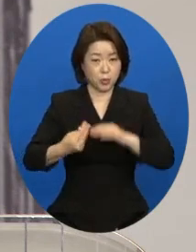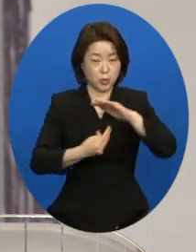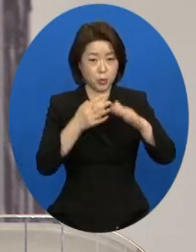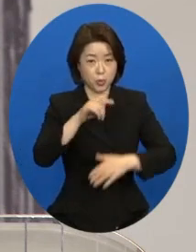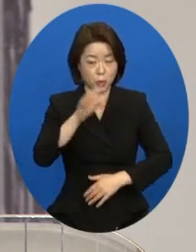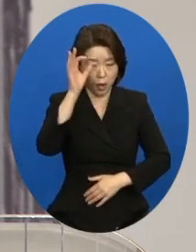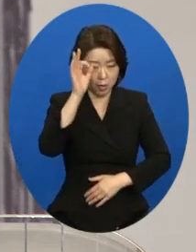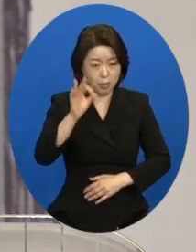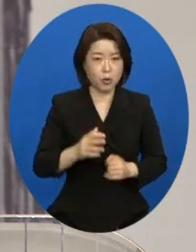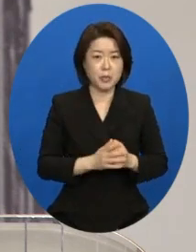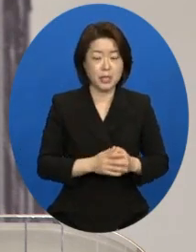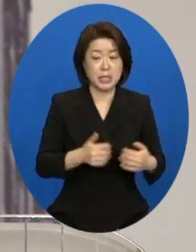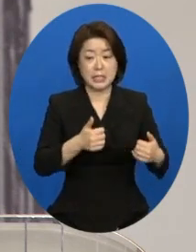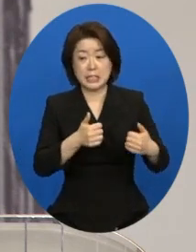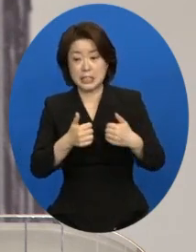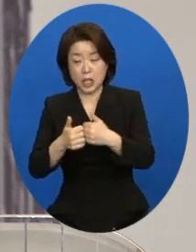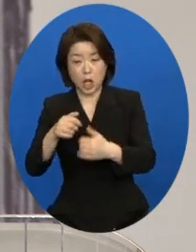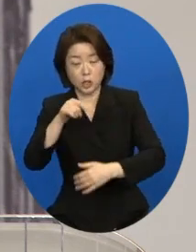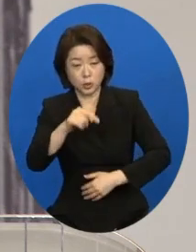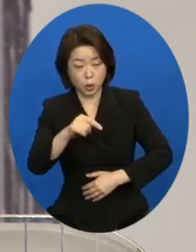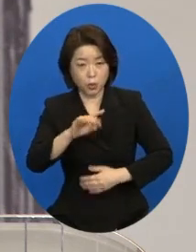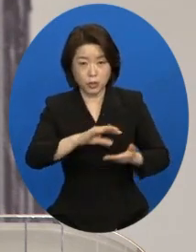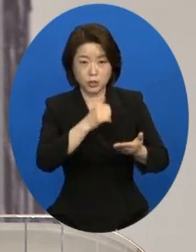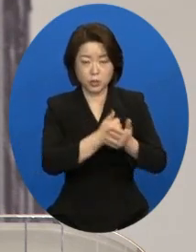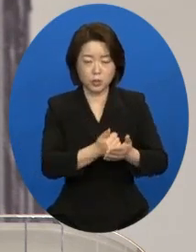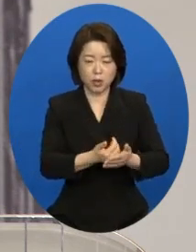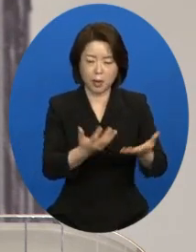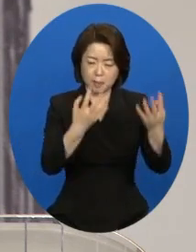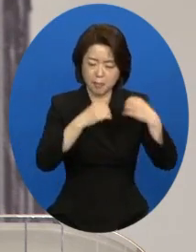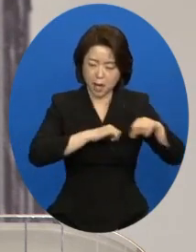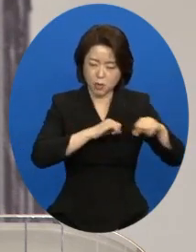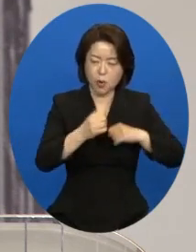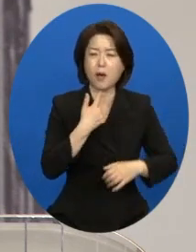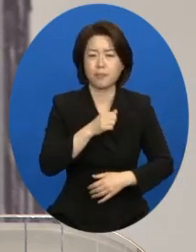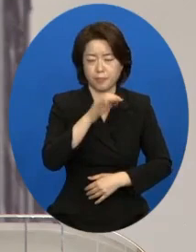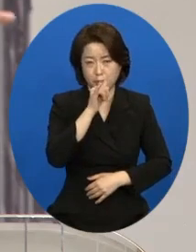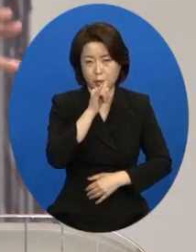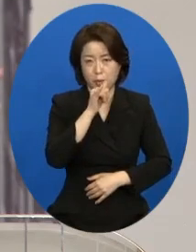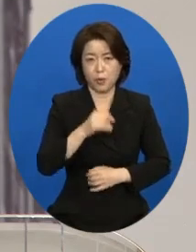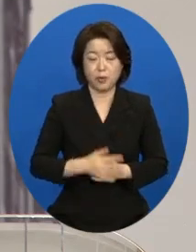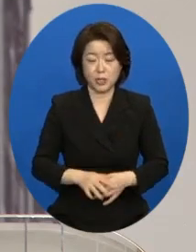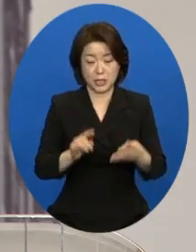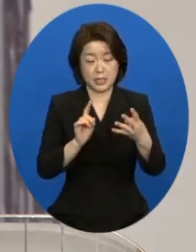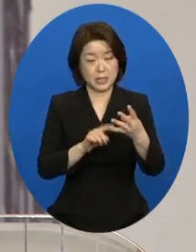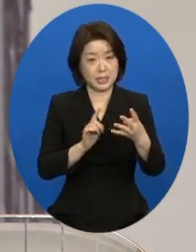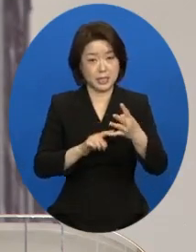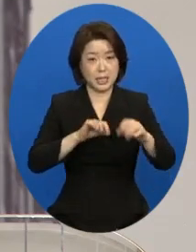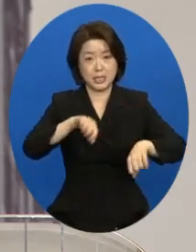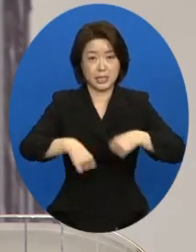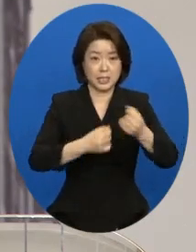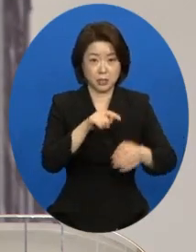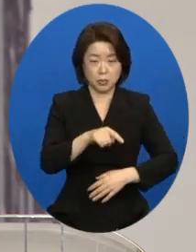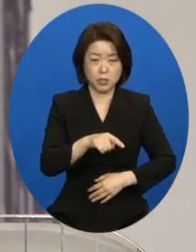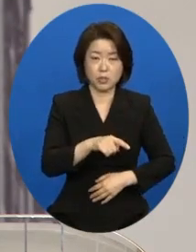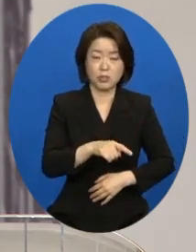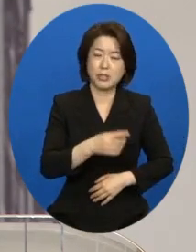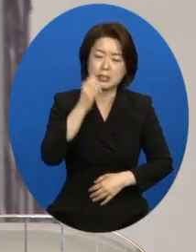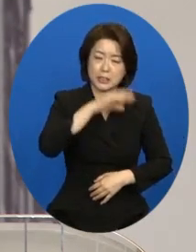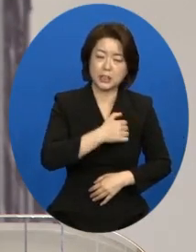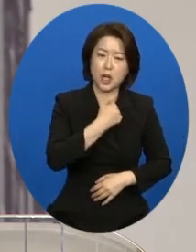그 당시에도 활동을 하고 있었다라고 말을 하는 거예요. 그래서 이 넷째 짐승을 단지